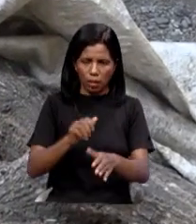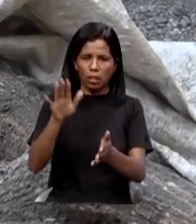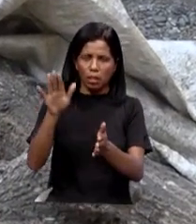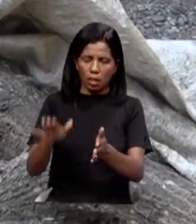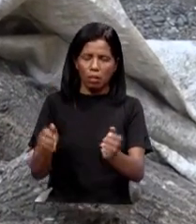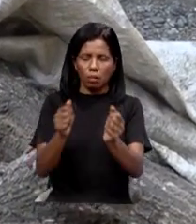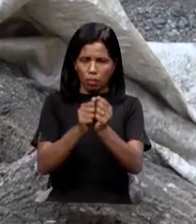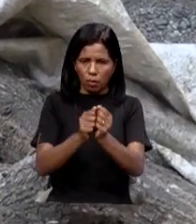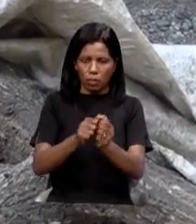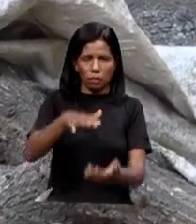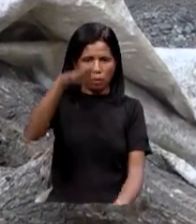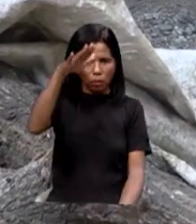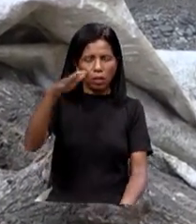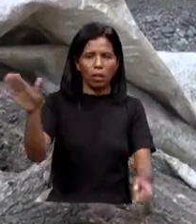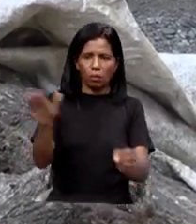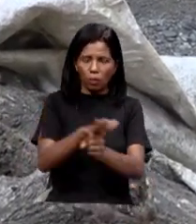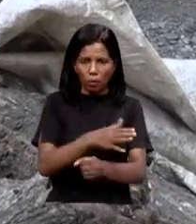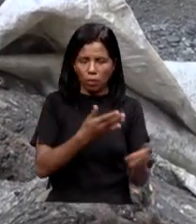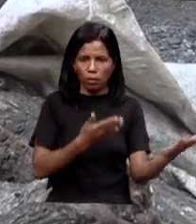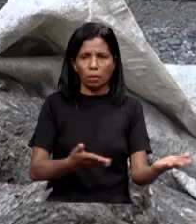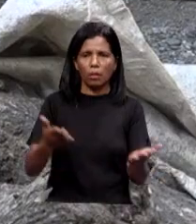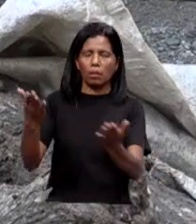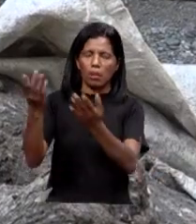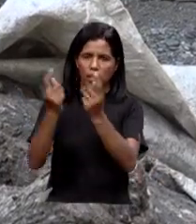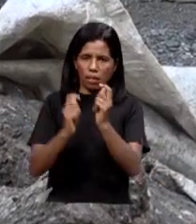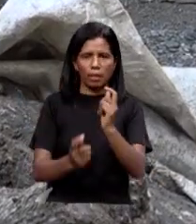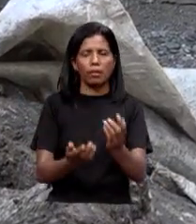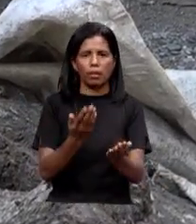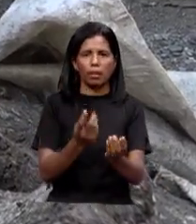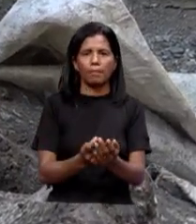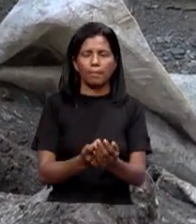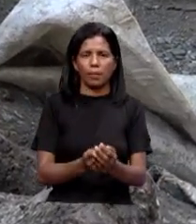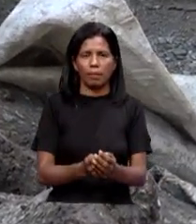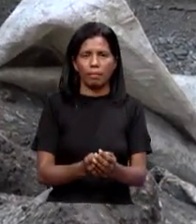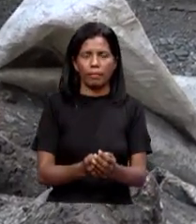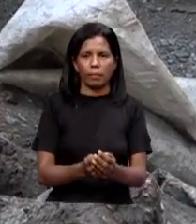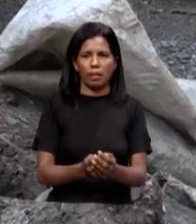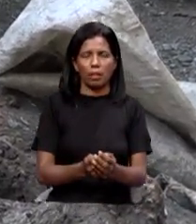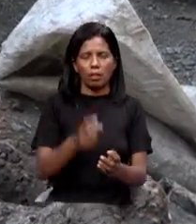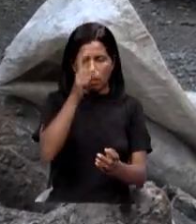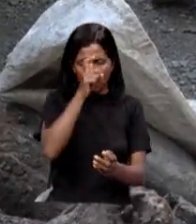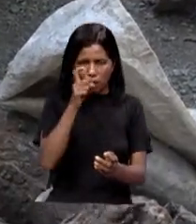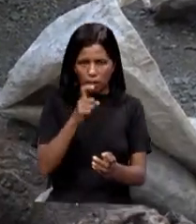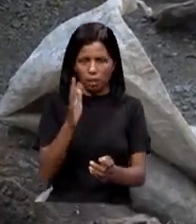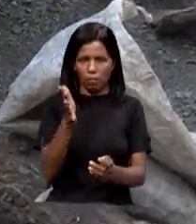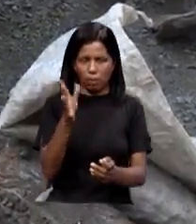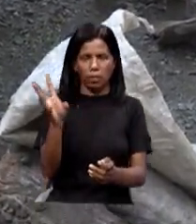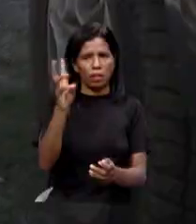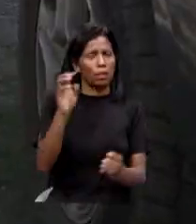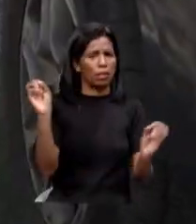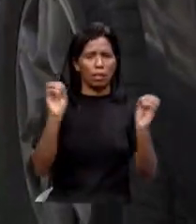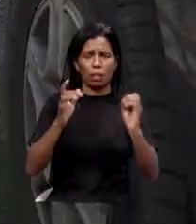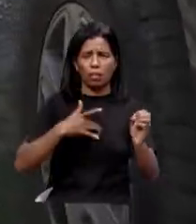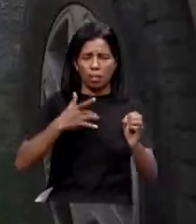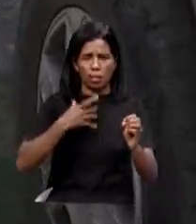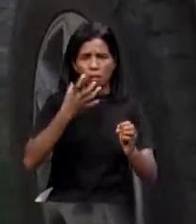osaku bot ida nakono nia fuin lori batetu. Aman hu idadi lima lure sing nene, la sinti lorong